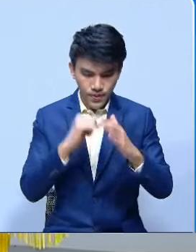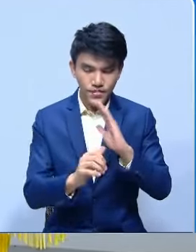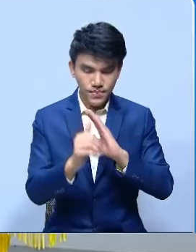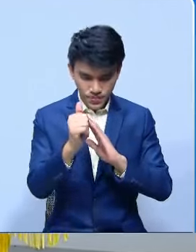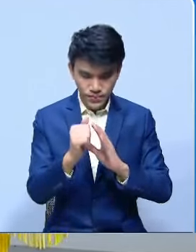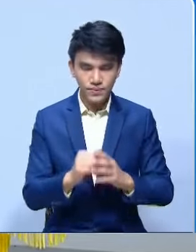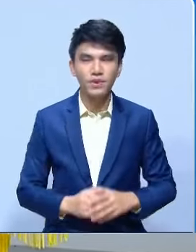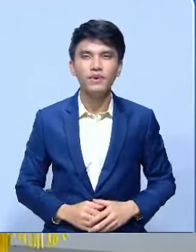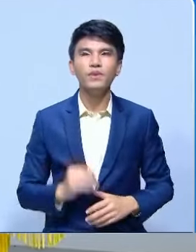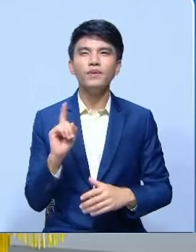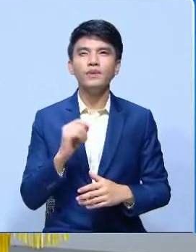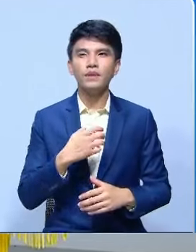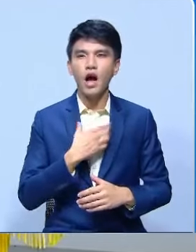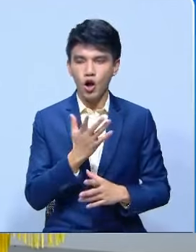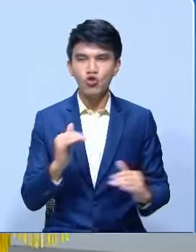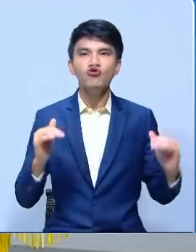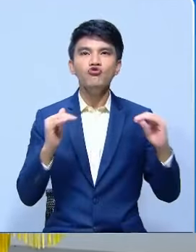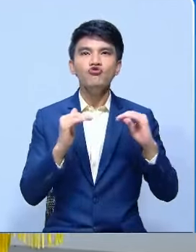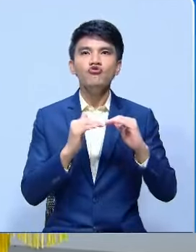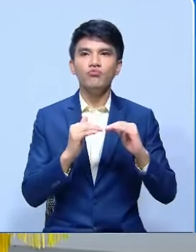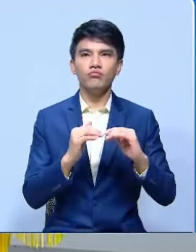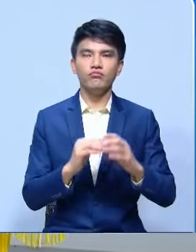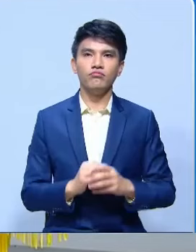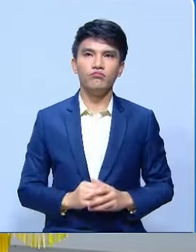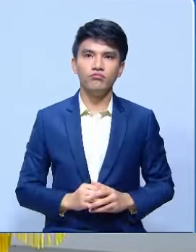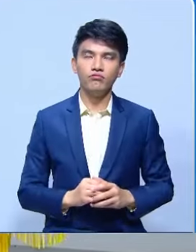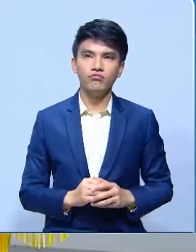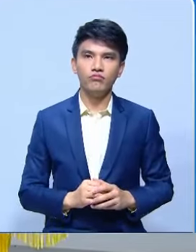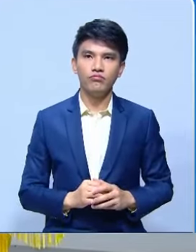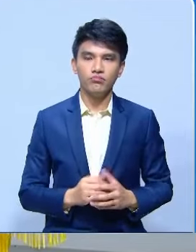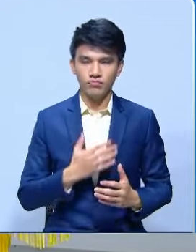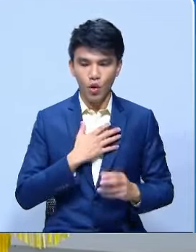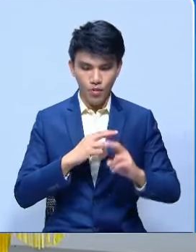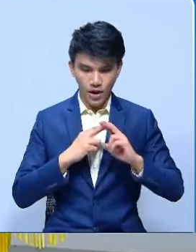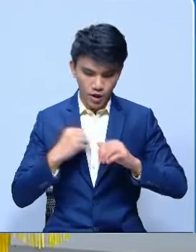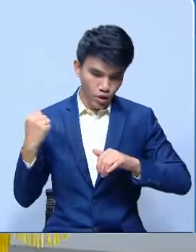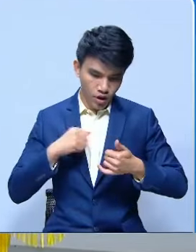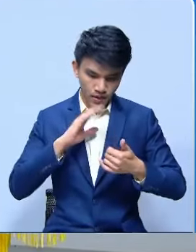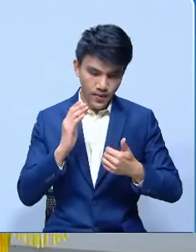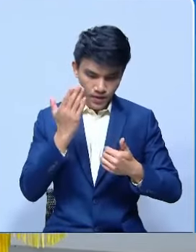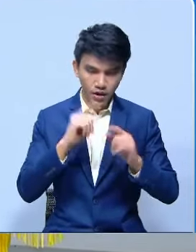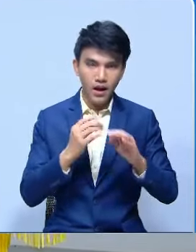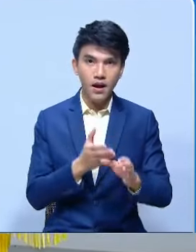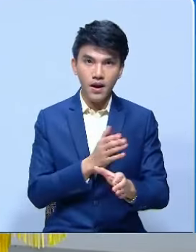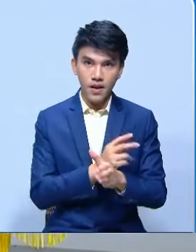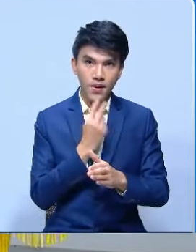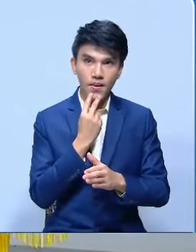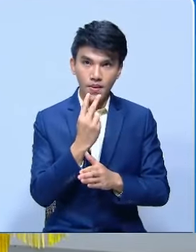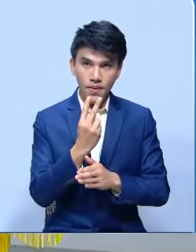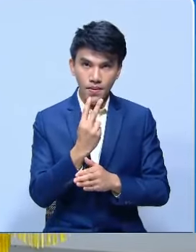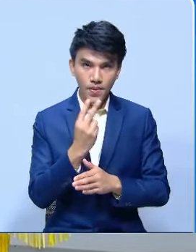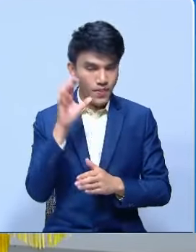าตัวขอความเป็นธรรมแล้วบอกว่าผมเนี่ยถูกทำร้ายก่อนแต่ว่าก่อนอื่นพาคุณผู้ชมไปดู